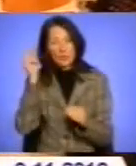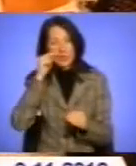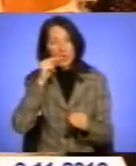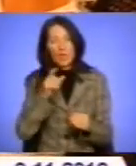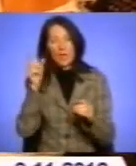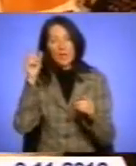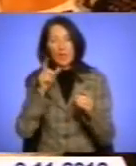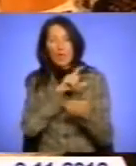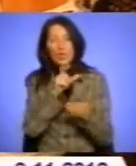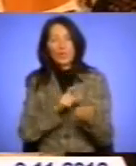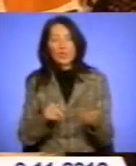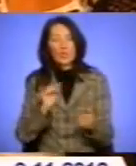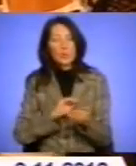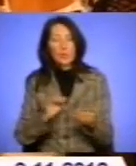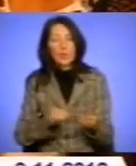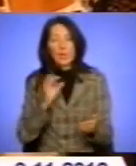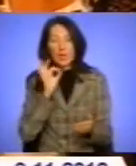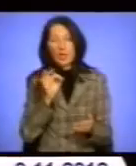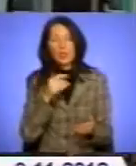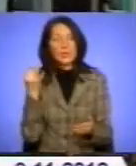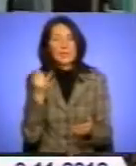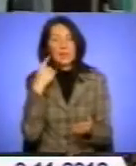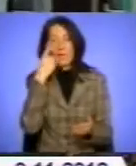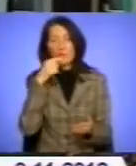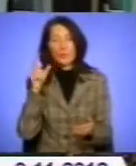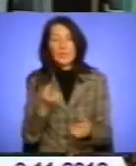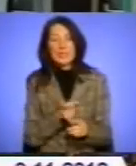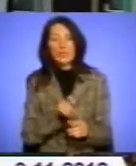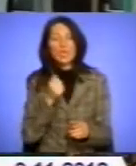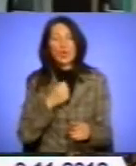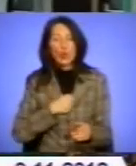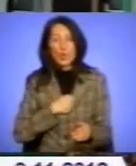та зазначає, що він – цікава особистість. Дуже шкода, що